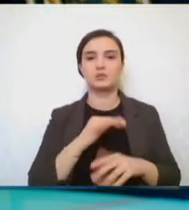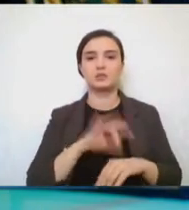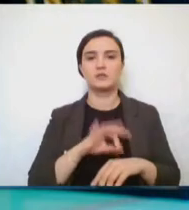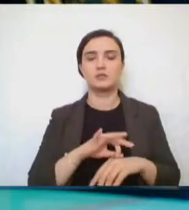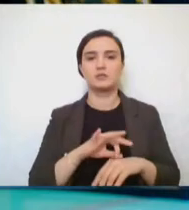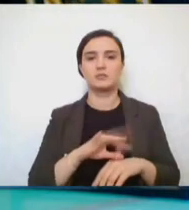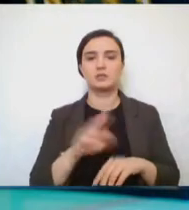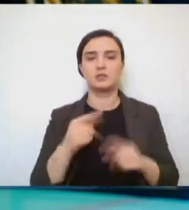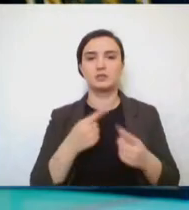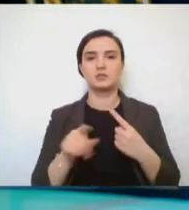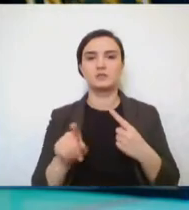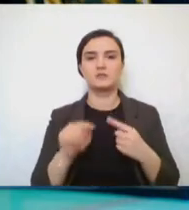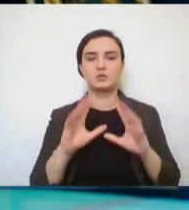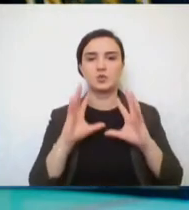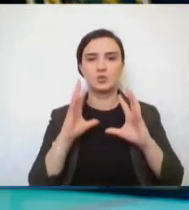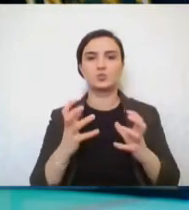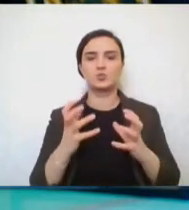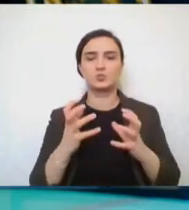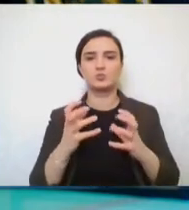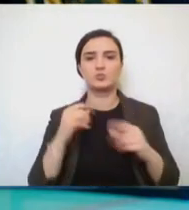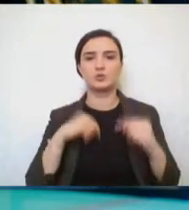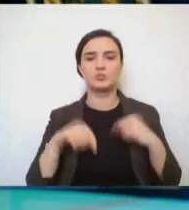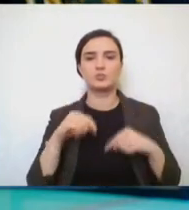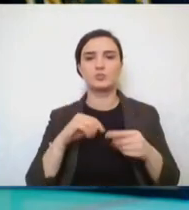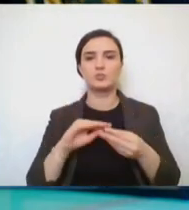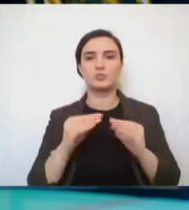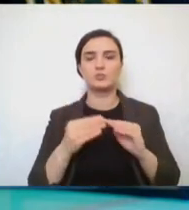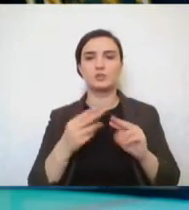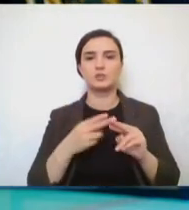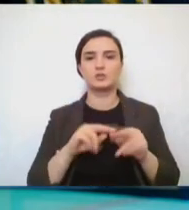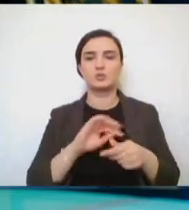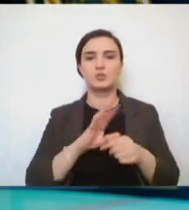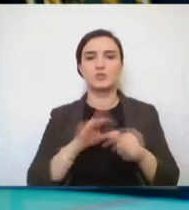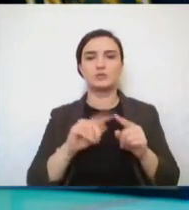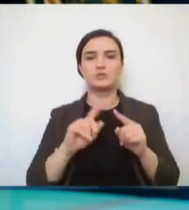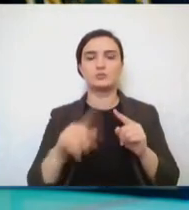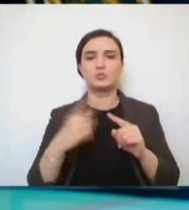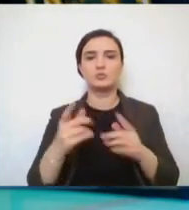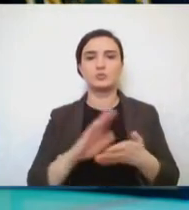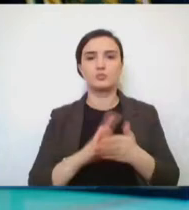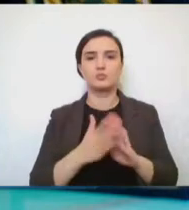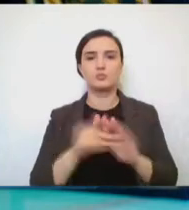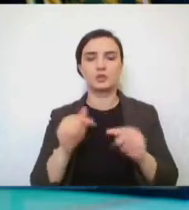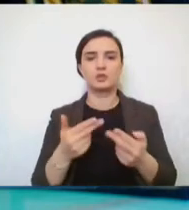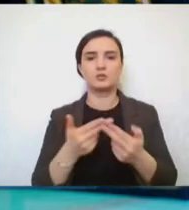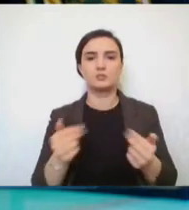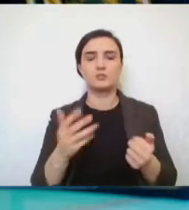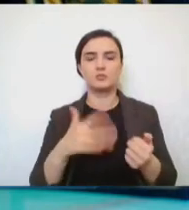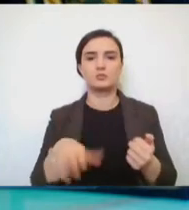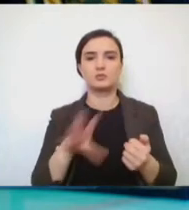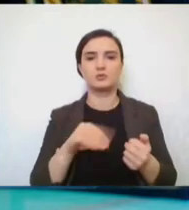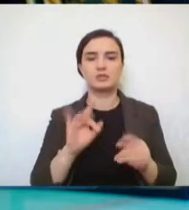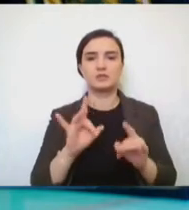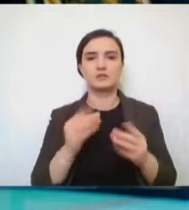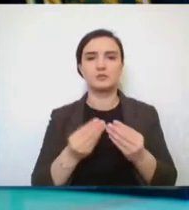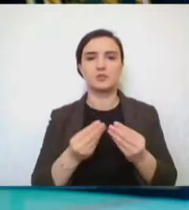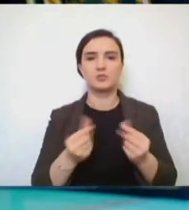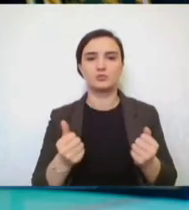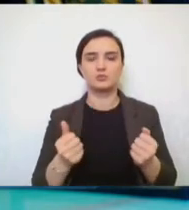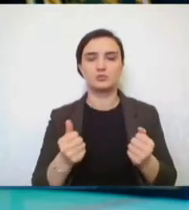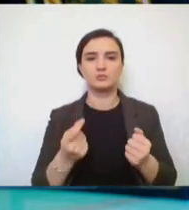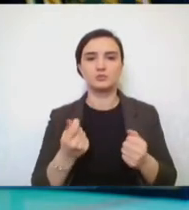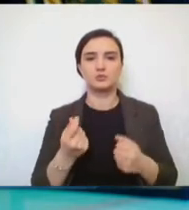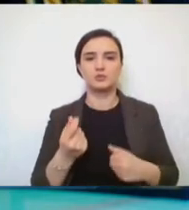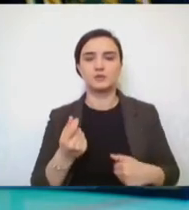სხვა სერიოზულ ორგანულ პრობლემებთან და ეს პოსტკოვიდური მდგომარეობა, აქ რასაკვირველია ტკივილგამაყუჩებლები ცოტა